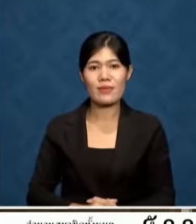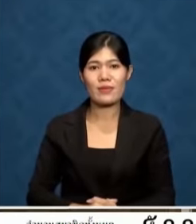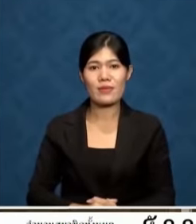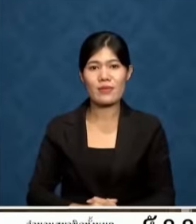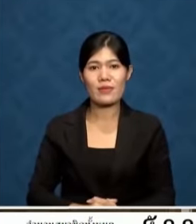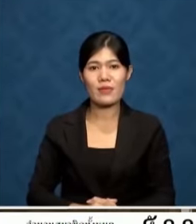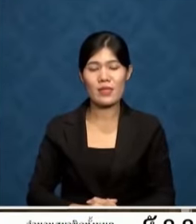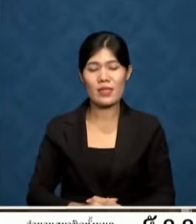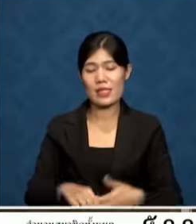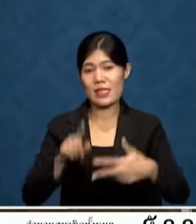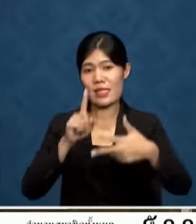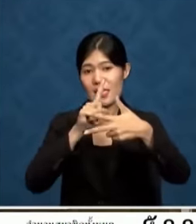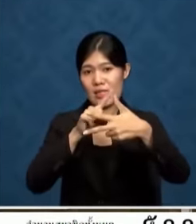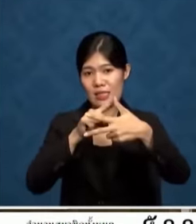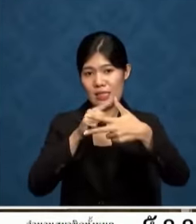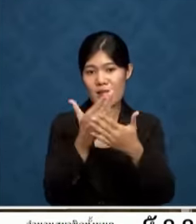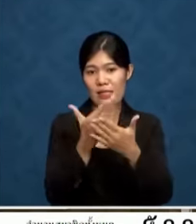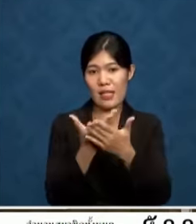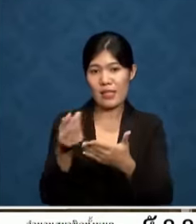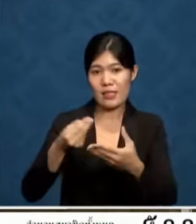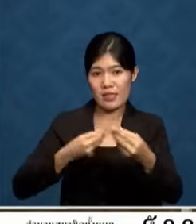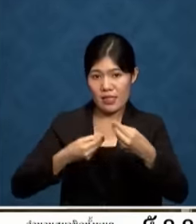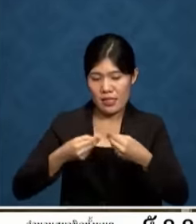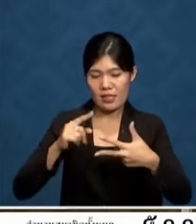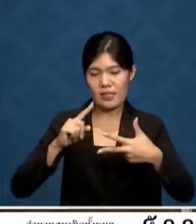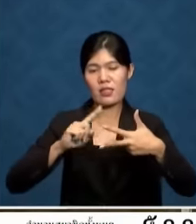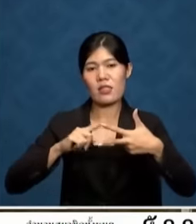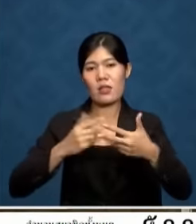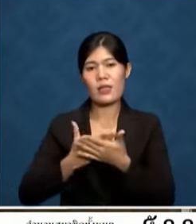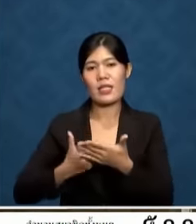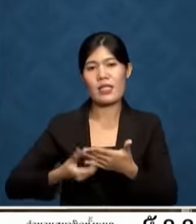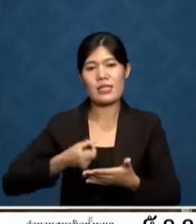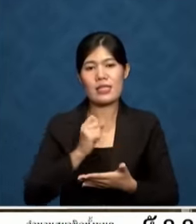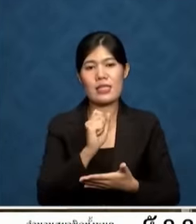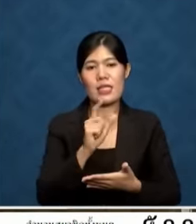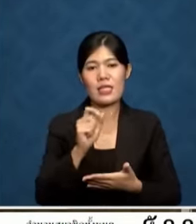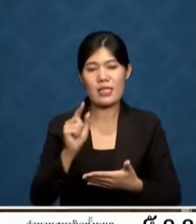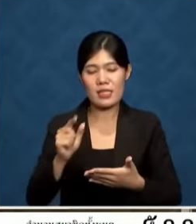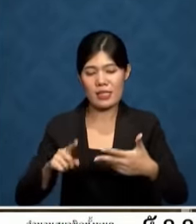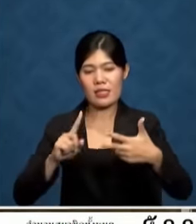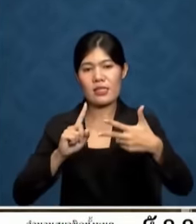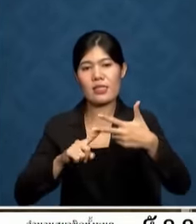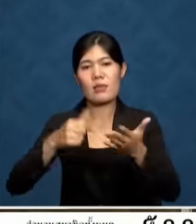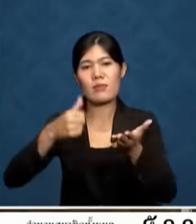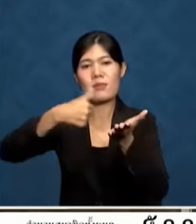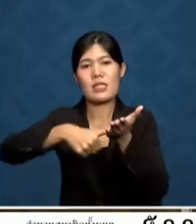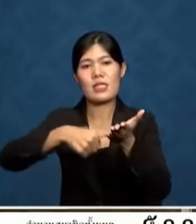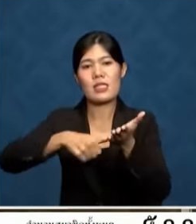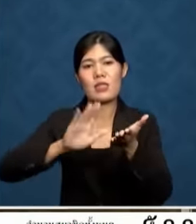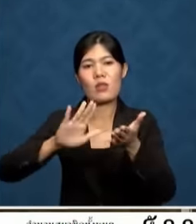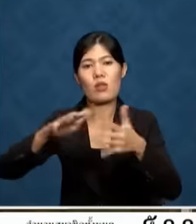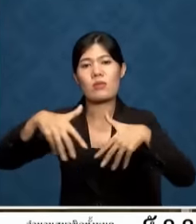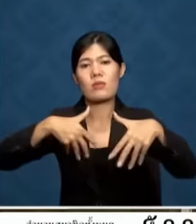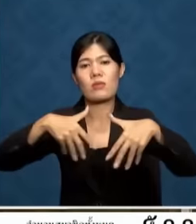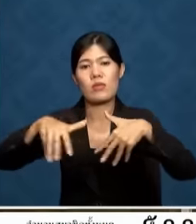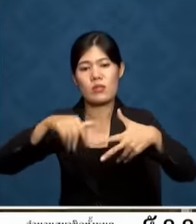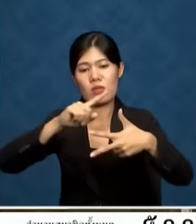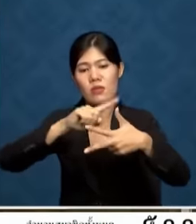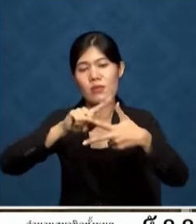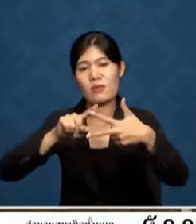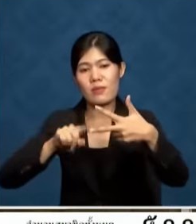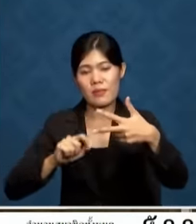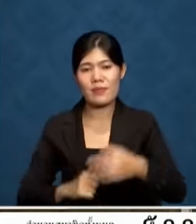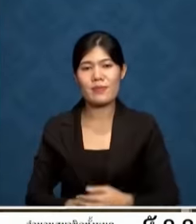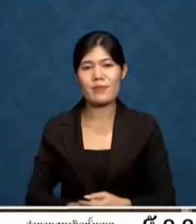ได้ 2รายจ่าย 3ภาระหนี้สินของประชาชนแต่ผมไปดูวาระแห่งชาติของ